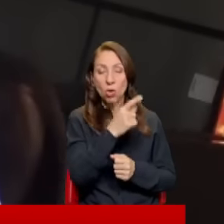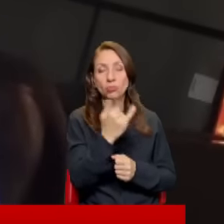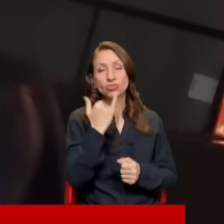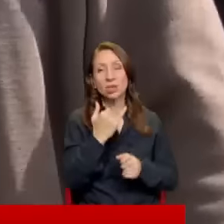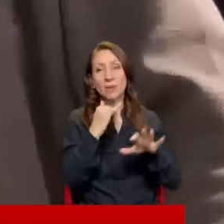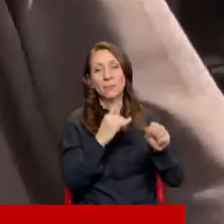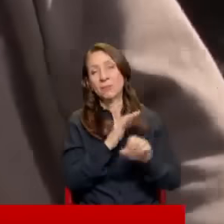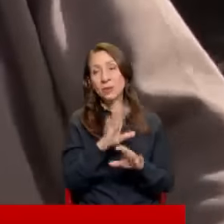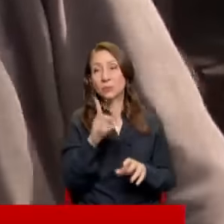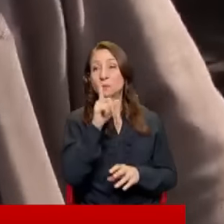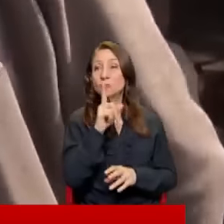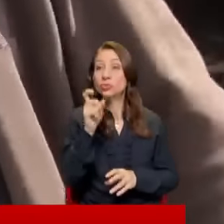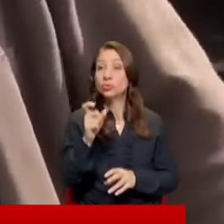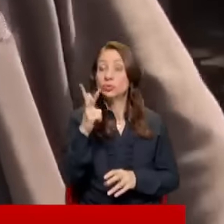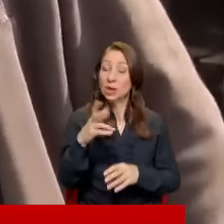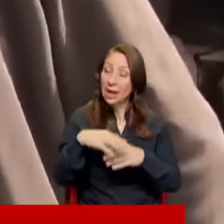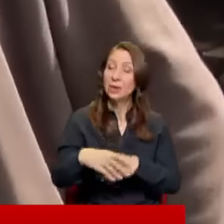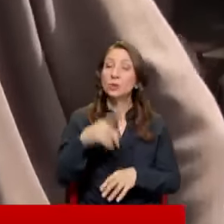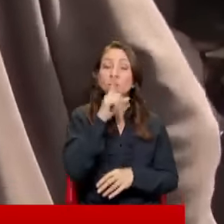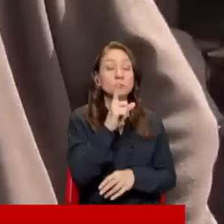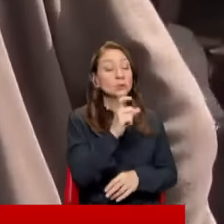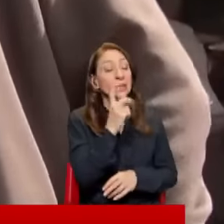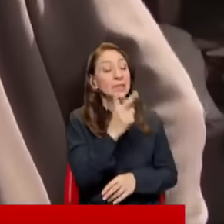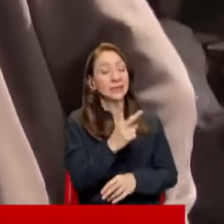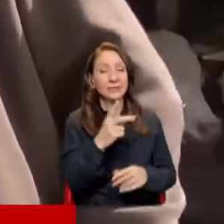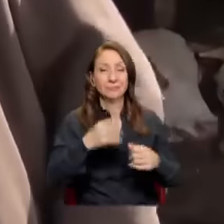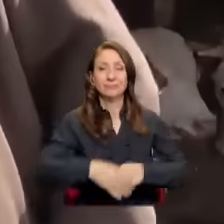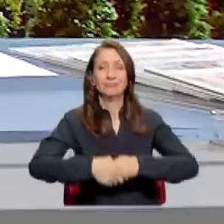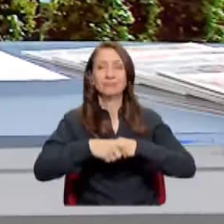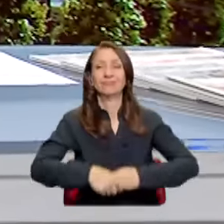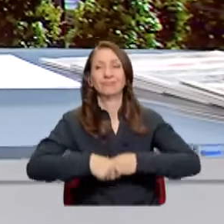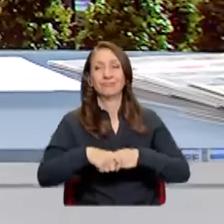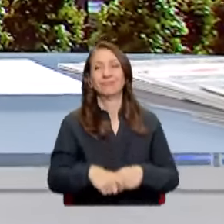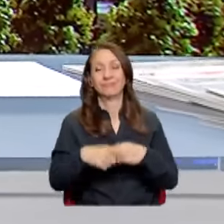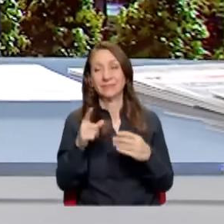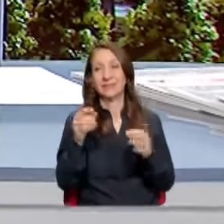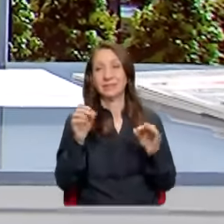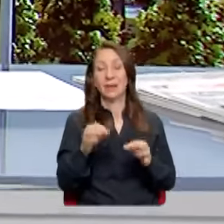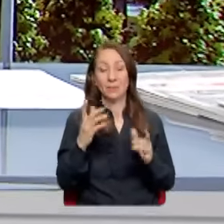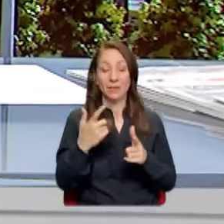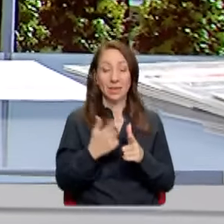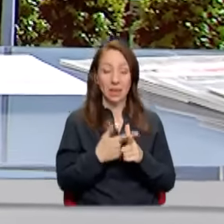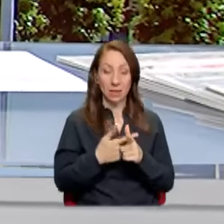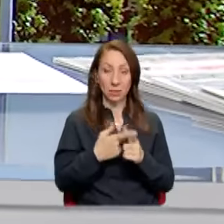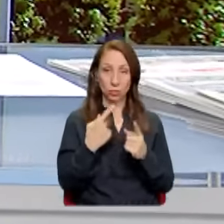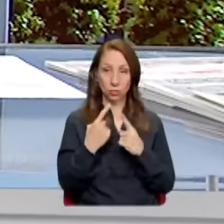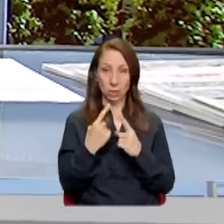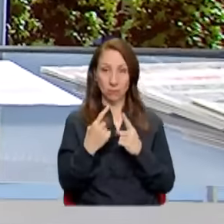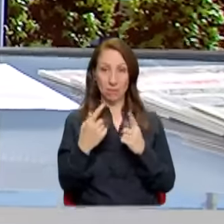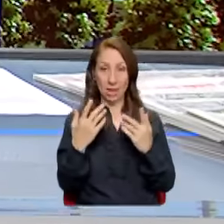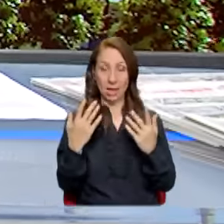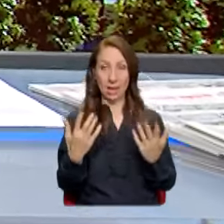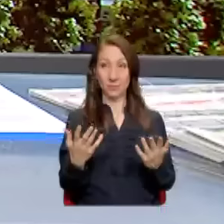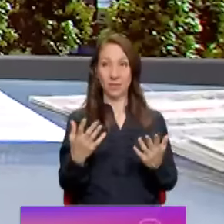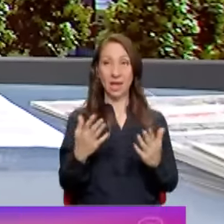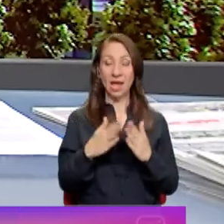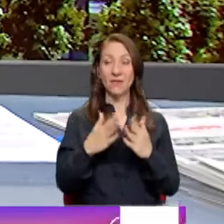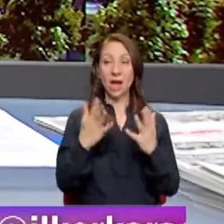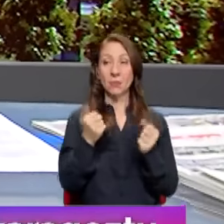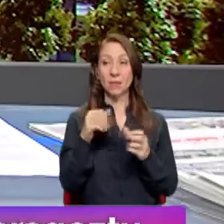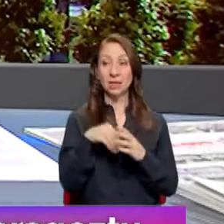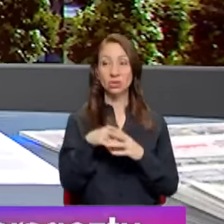müşterimize verdik 193 hayrını gör 192 şimdi hem kiralarım ı konuşalım Hem de konut